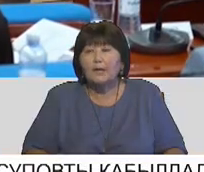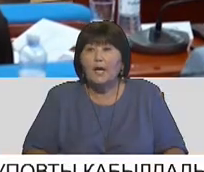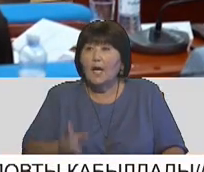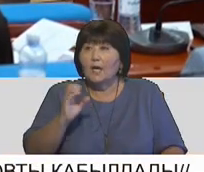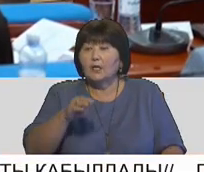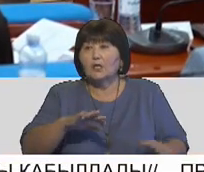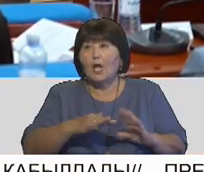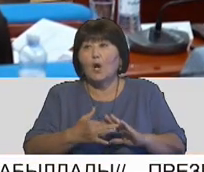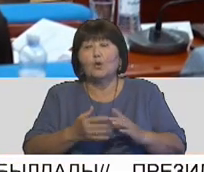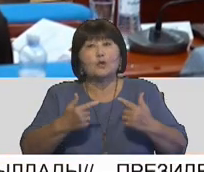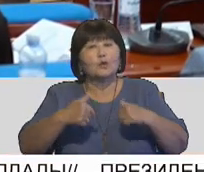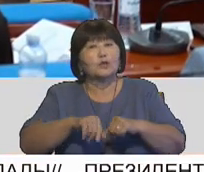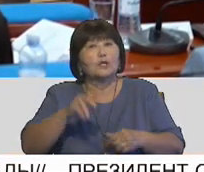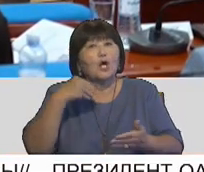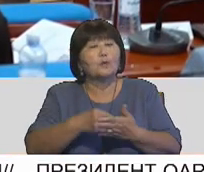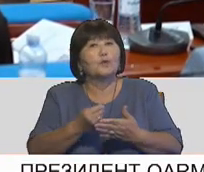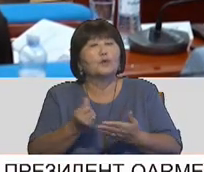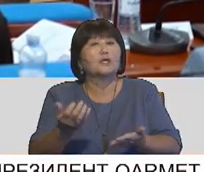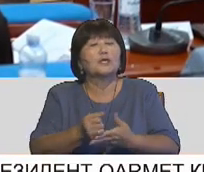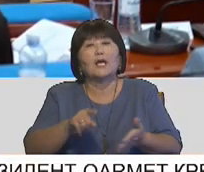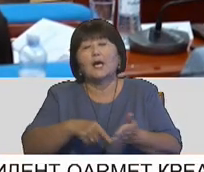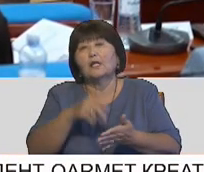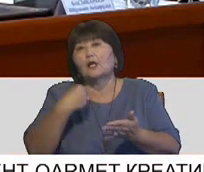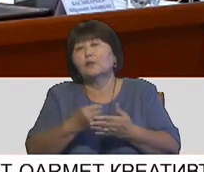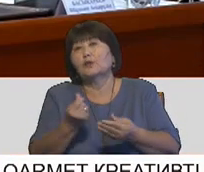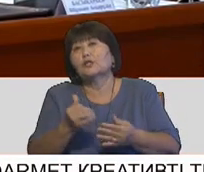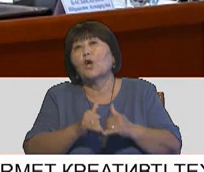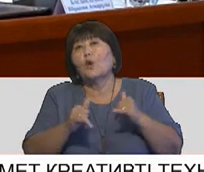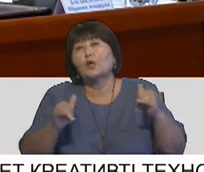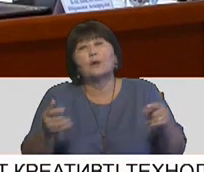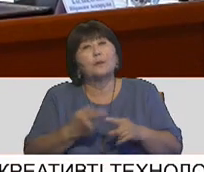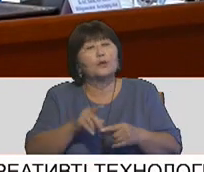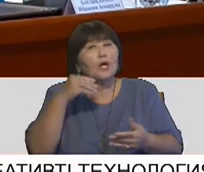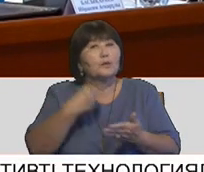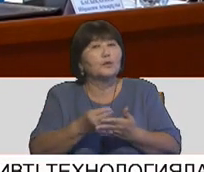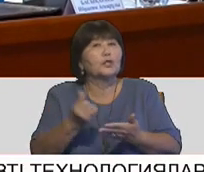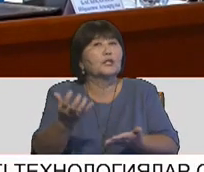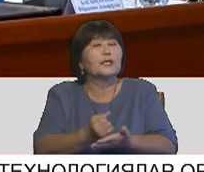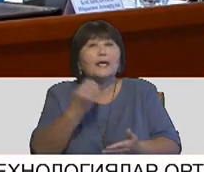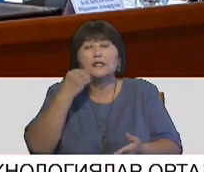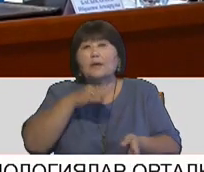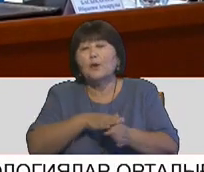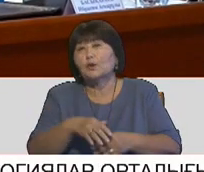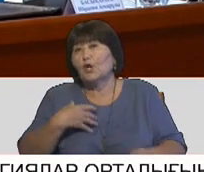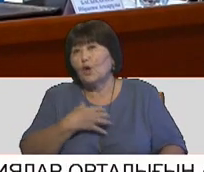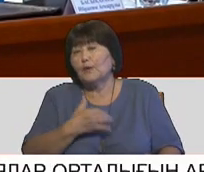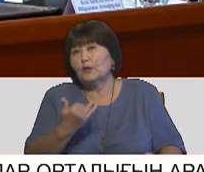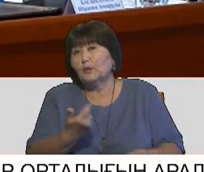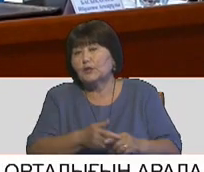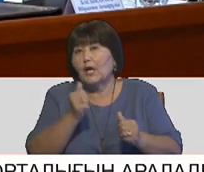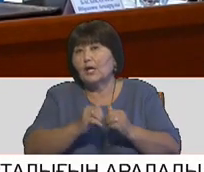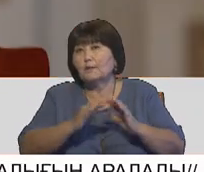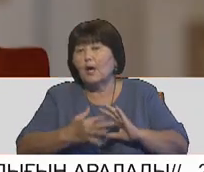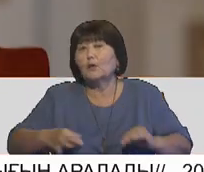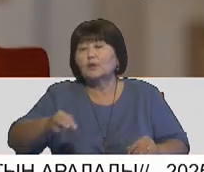Кент және ауылдық округ бюджеттерінің кірісі қалалық бюджет есебінен ұлғайып отыр. Бұл ретте бюджет кірісін сапалы орындау маңызды. Ол үшін әрбір ауылдық